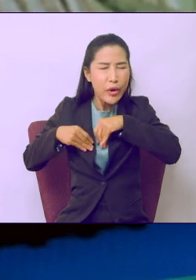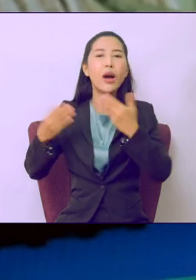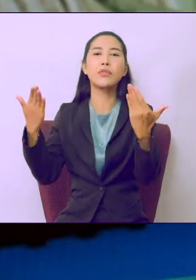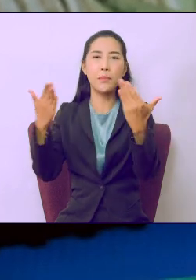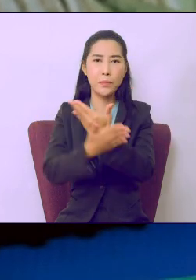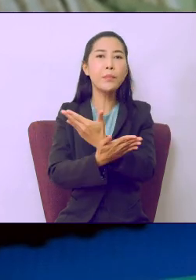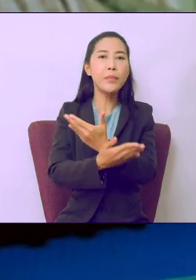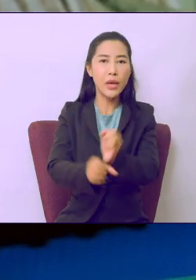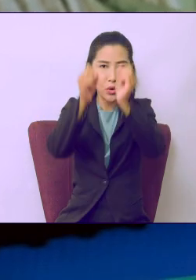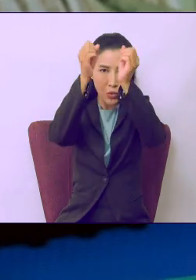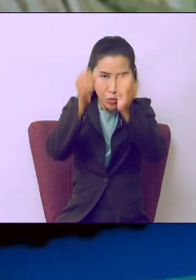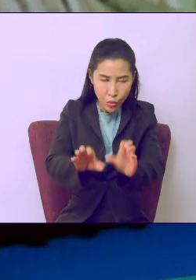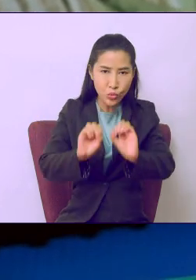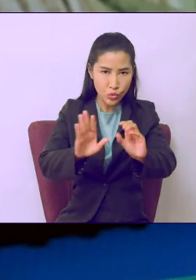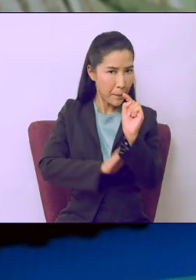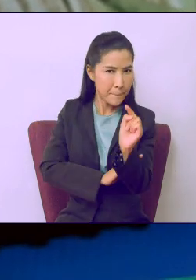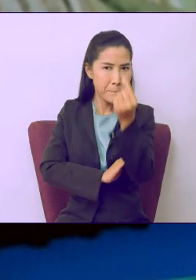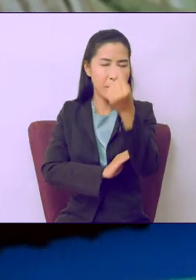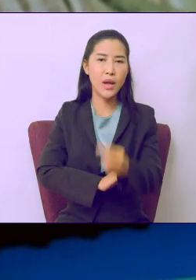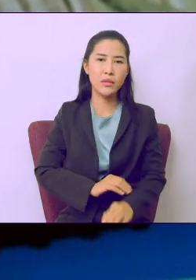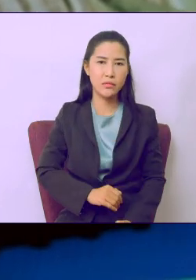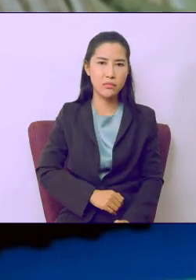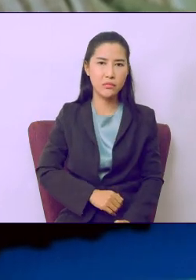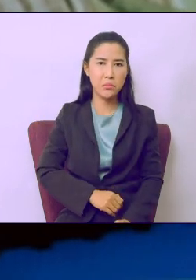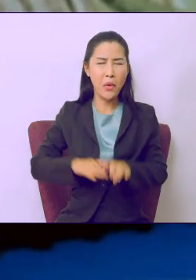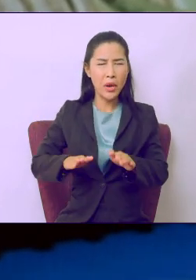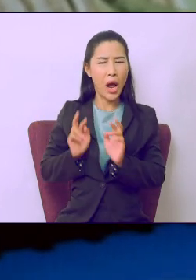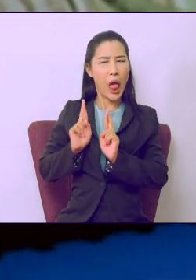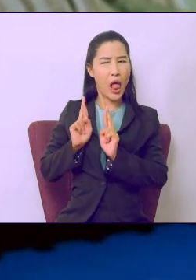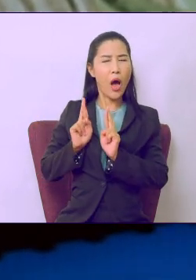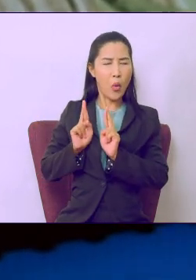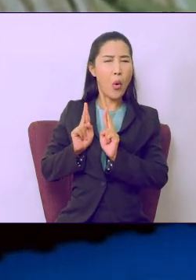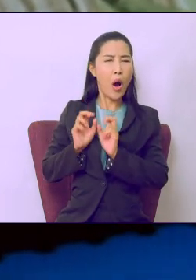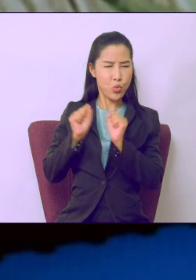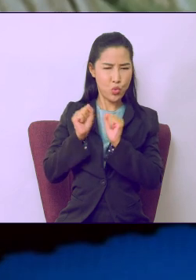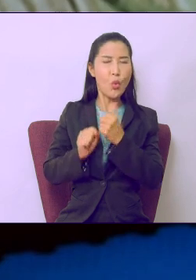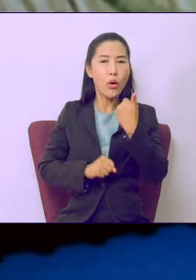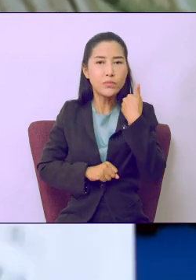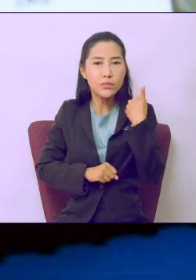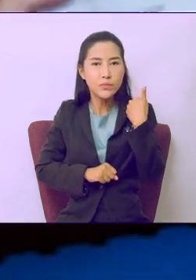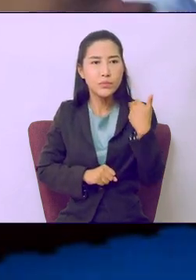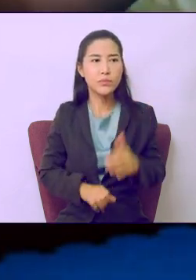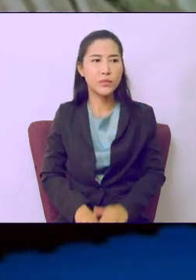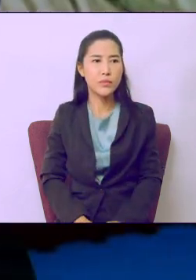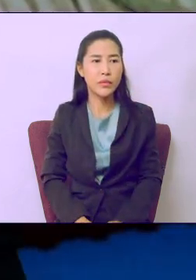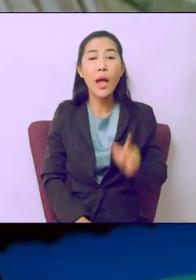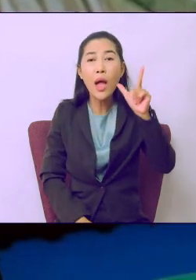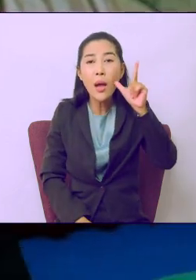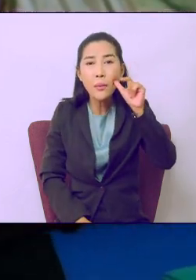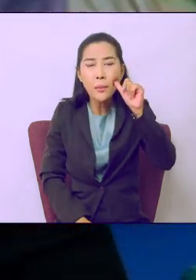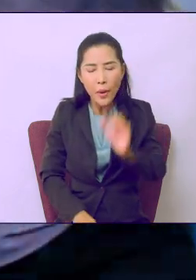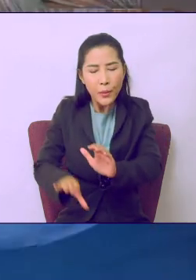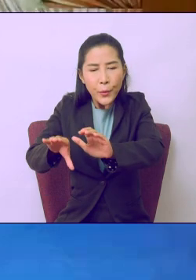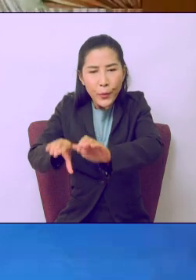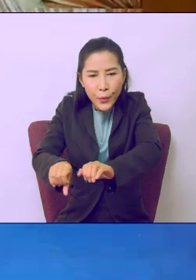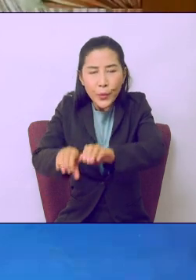เเก็ต้องข้างในเขารู้ว่าต้องอะไรต้องระวังอย่างเงี้ยนะครับอ่ะเดี๋ยวคุณแม่ดีกว่านะครับสัมผัสสัมผัสสำคัญนะ